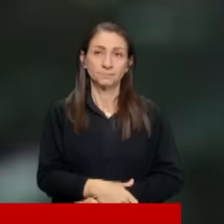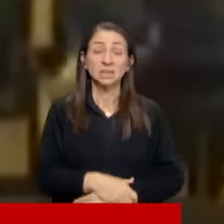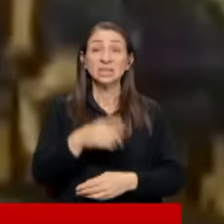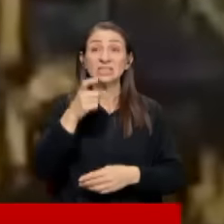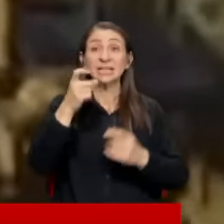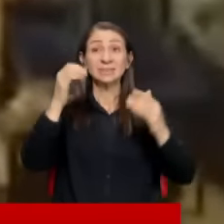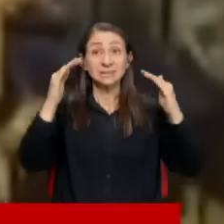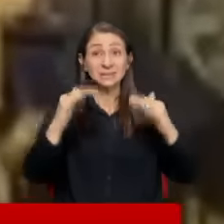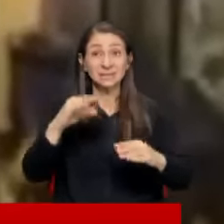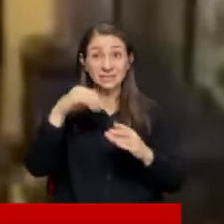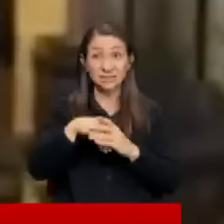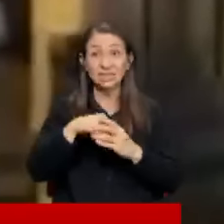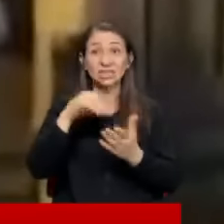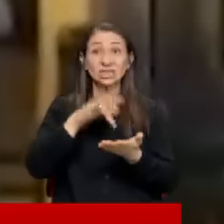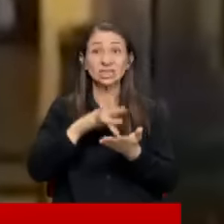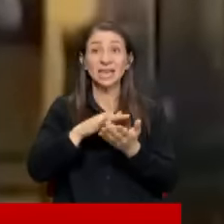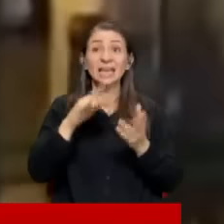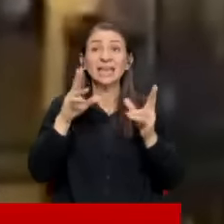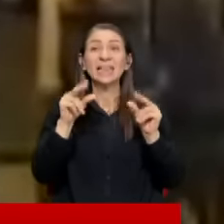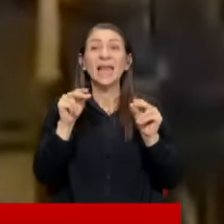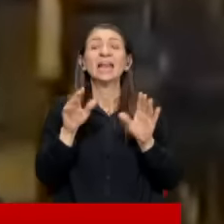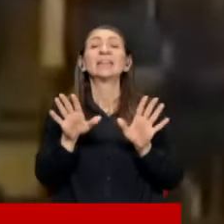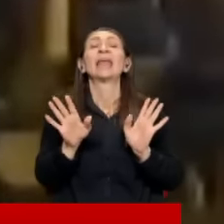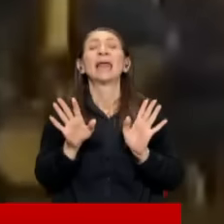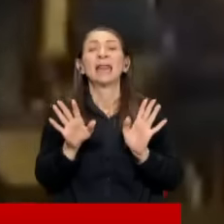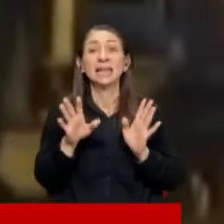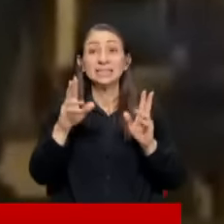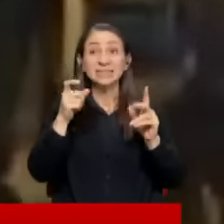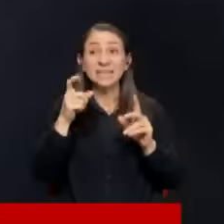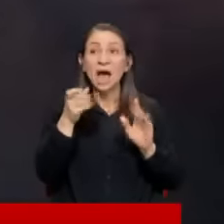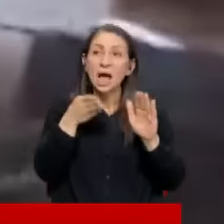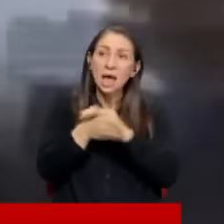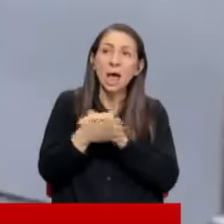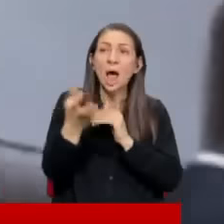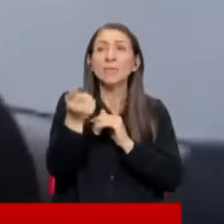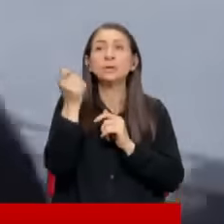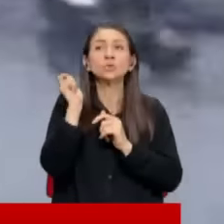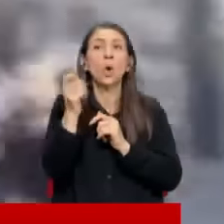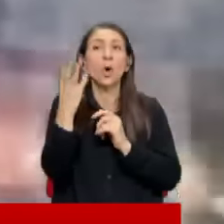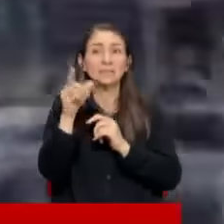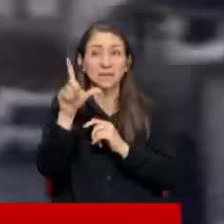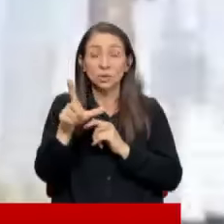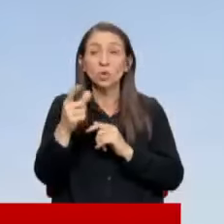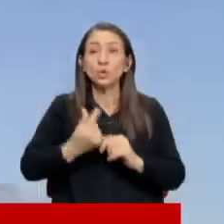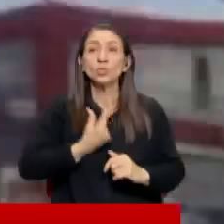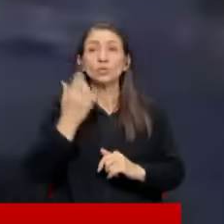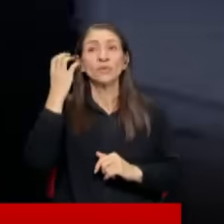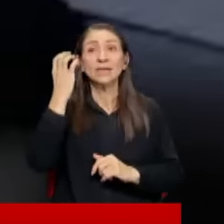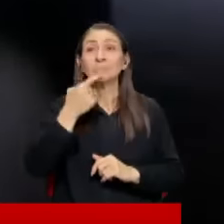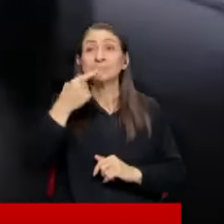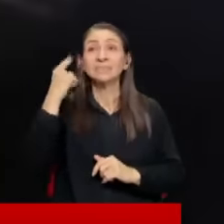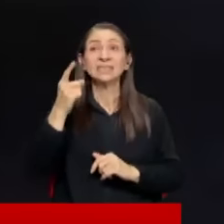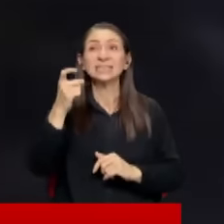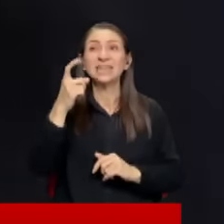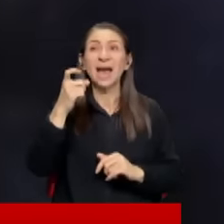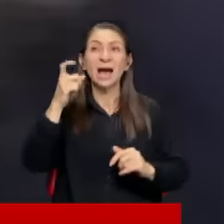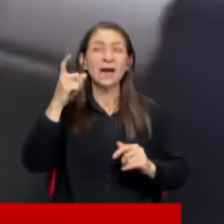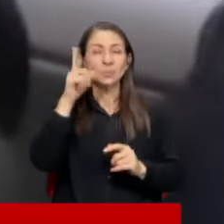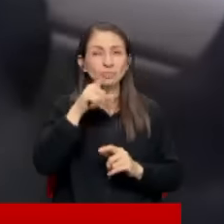Şiddeti azaltmak içinse cezalar yeterince caydırıcı olmalı, silaha erişim de güçleştirilmeli. Umut Vakfı geçen yıl silahlı